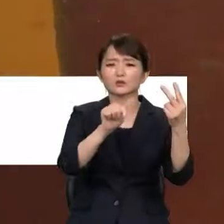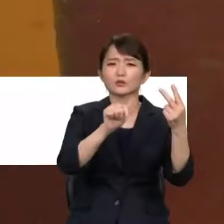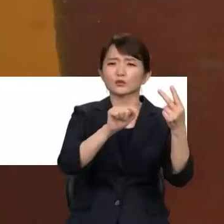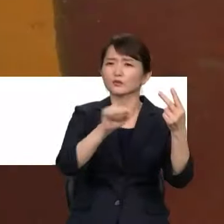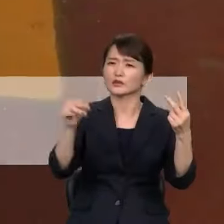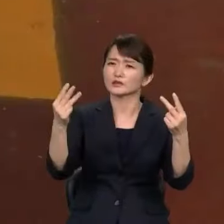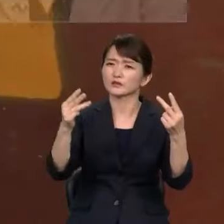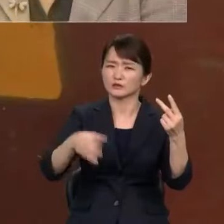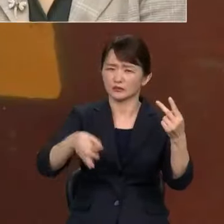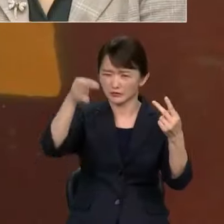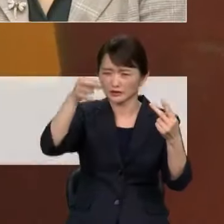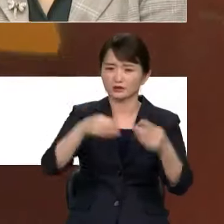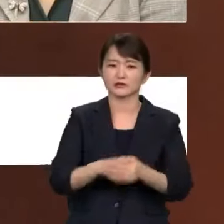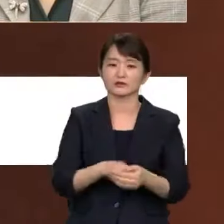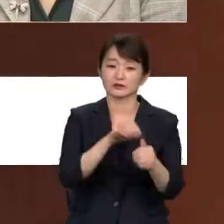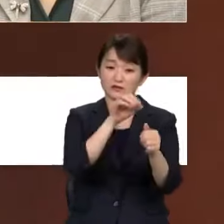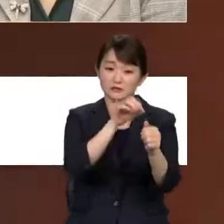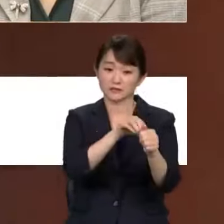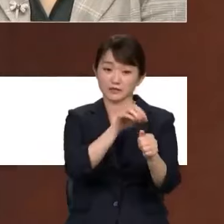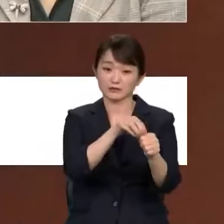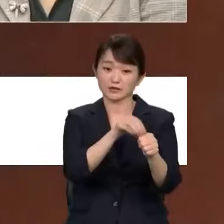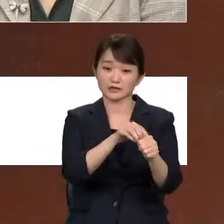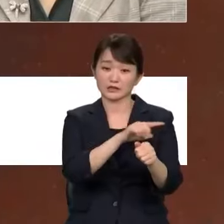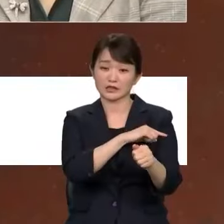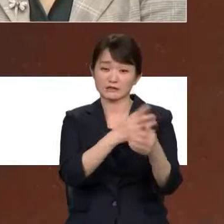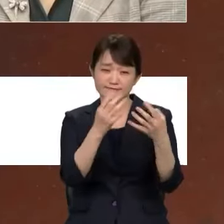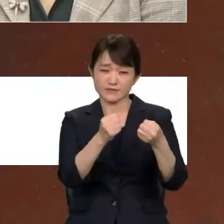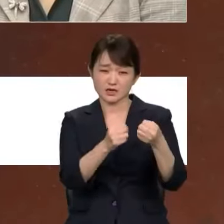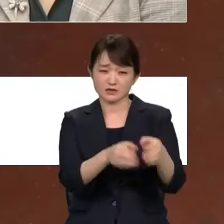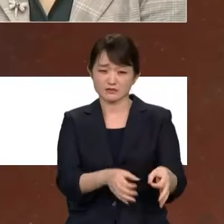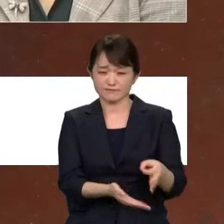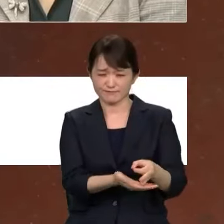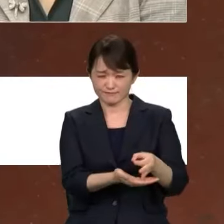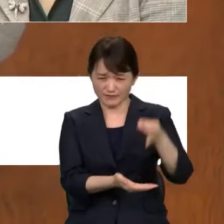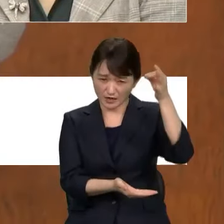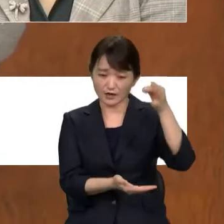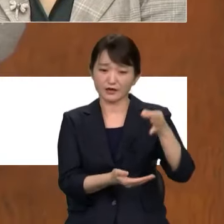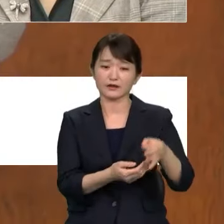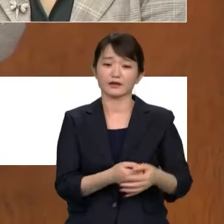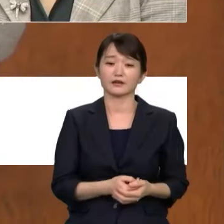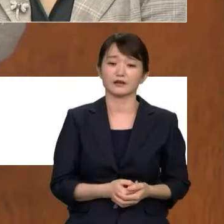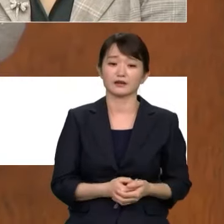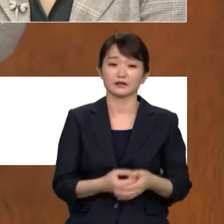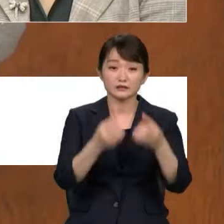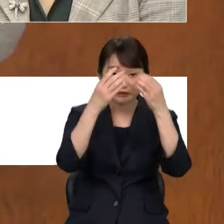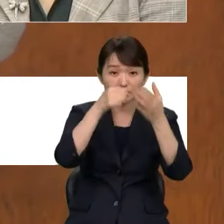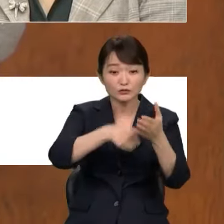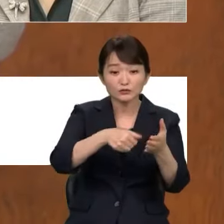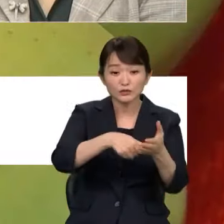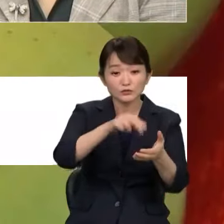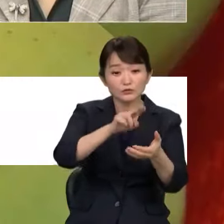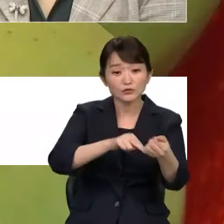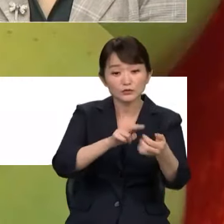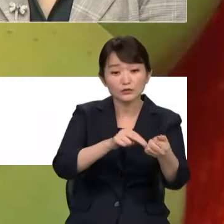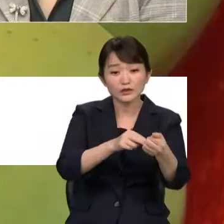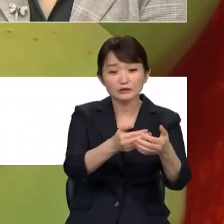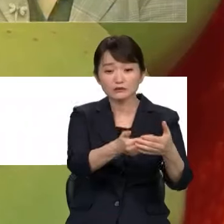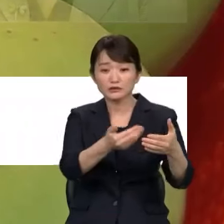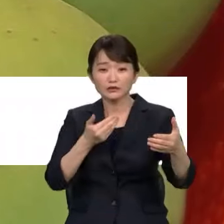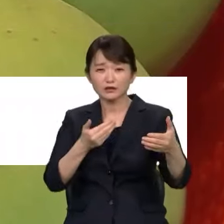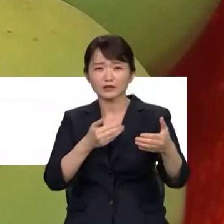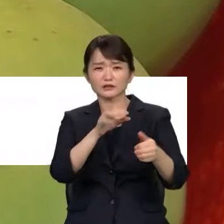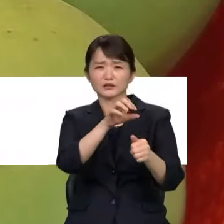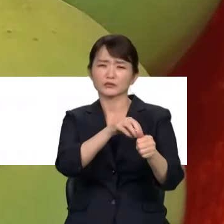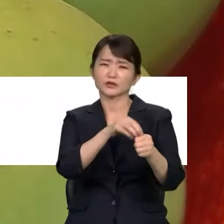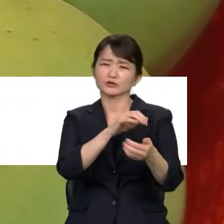3배입니다. 배는 계속해서 역대 최대 상승이고 아마 그 새로운 상품이 나올 때까지는 뭐 좀